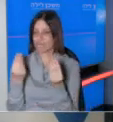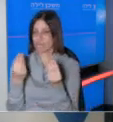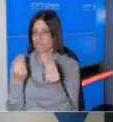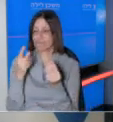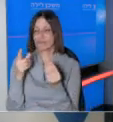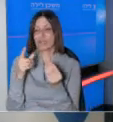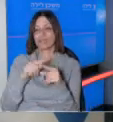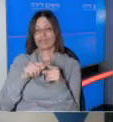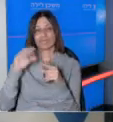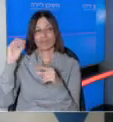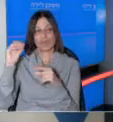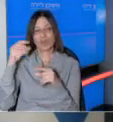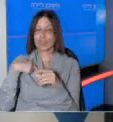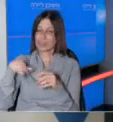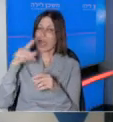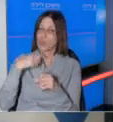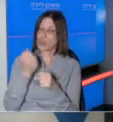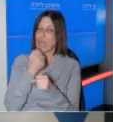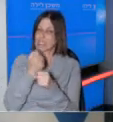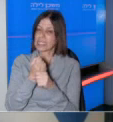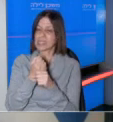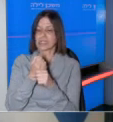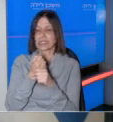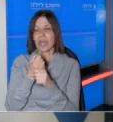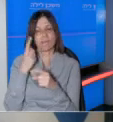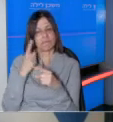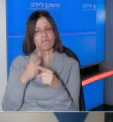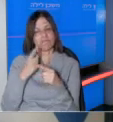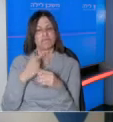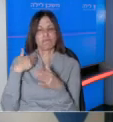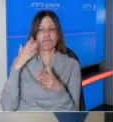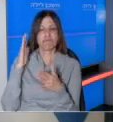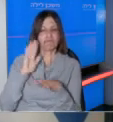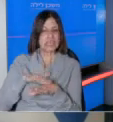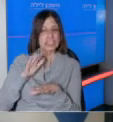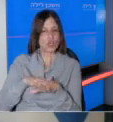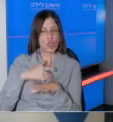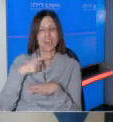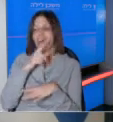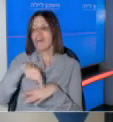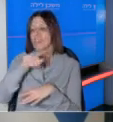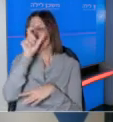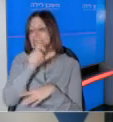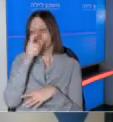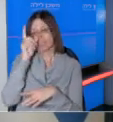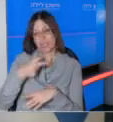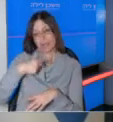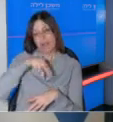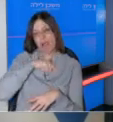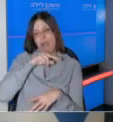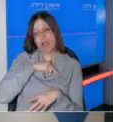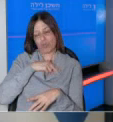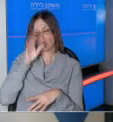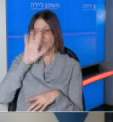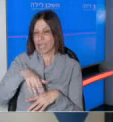את האומיקרון אנחנו ננהל במסירות, במקצועיות, אבל נדרשת מכם האזרחים רמת אחריות גבוהה לא פחות.